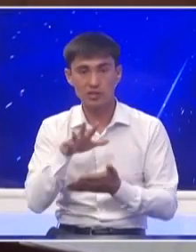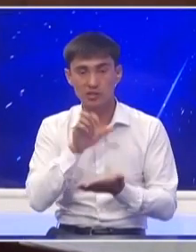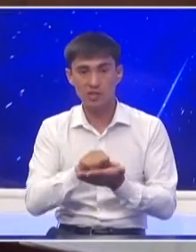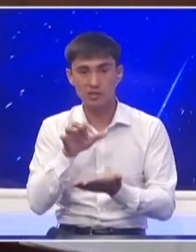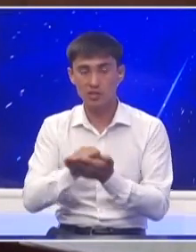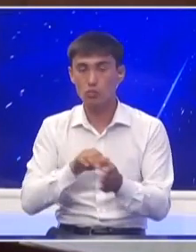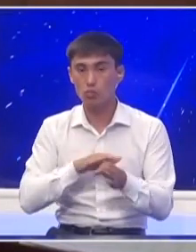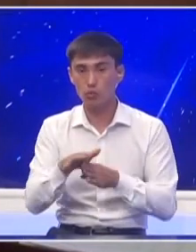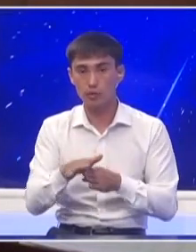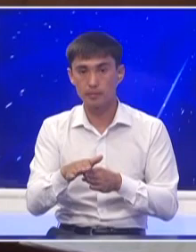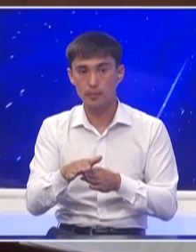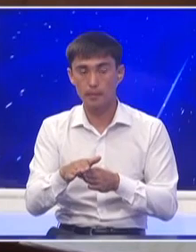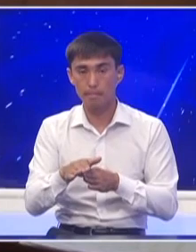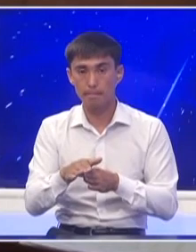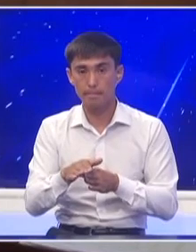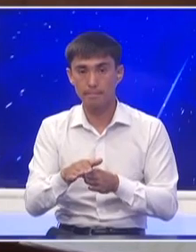штат полный.